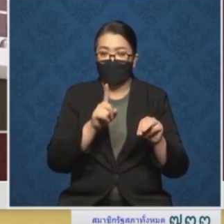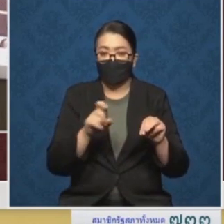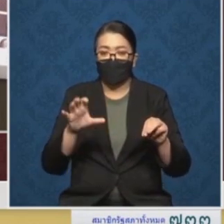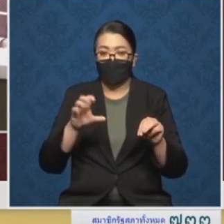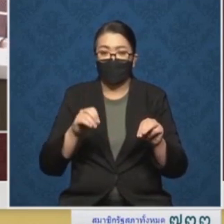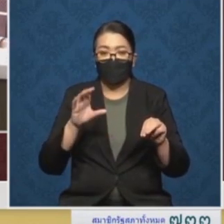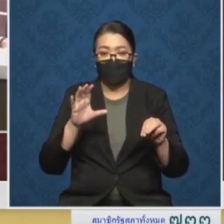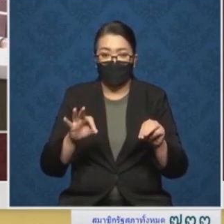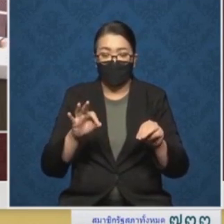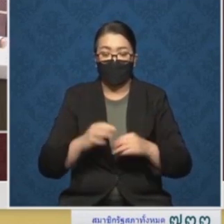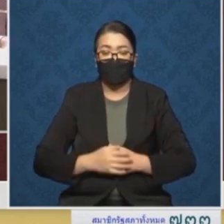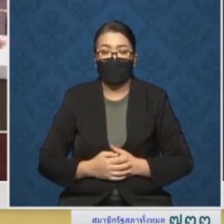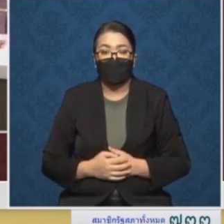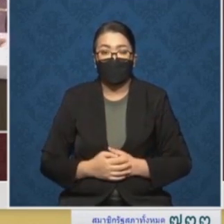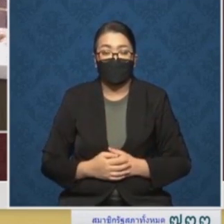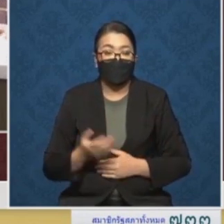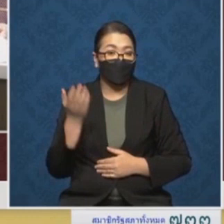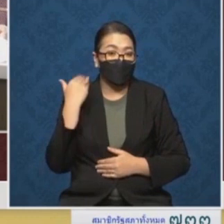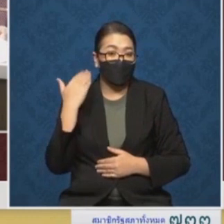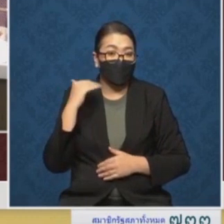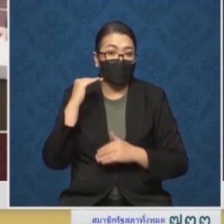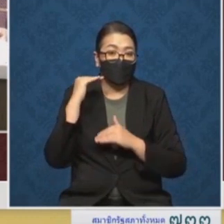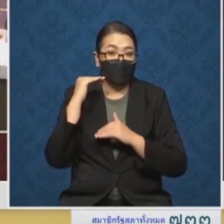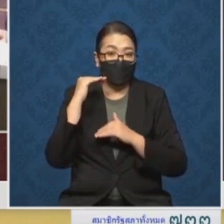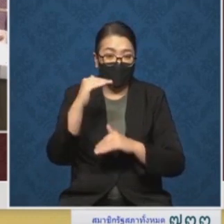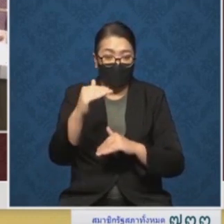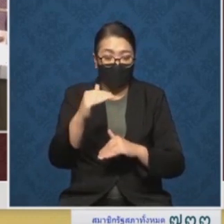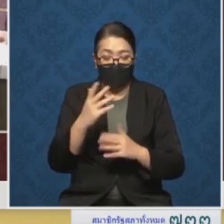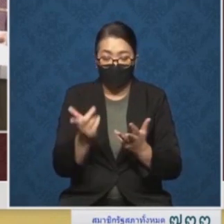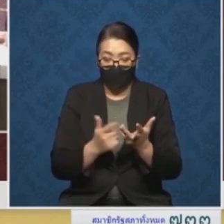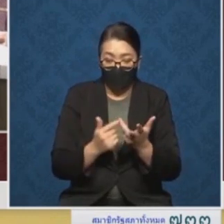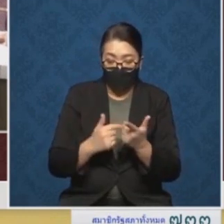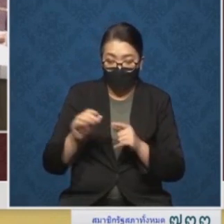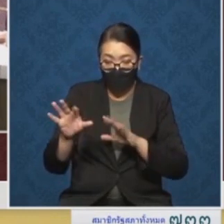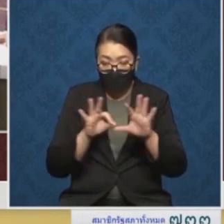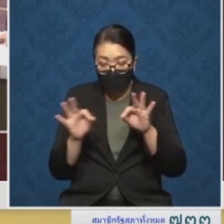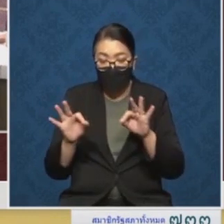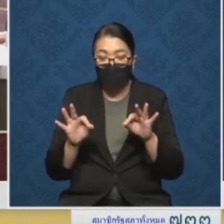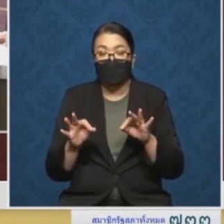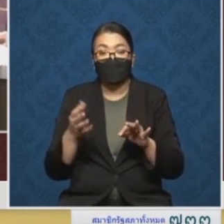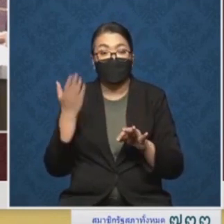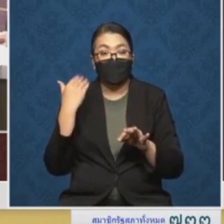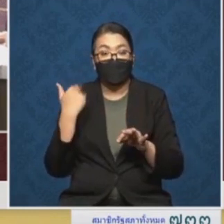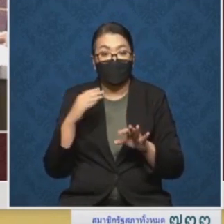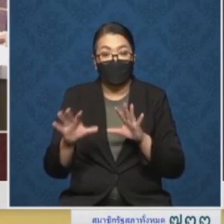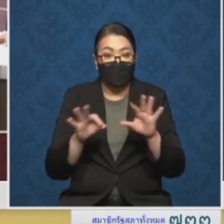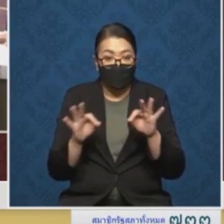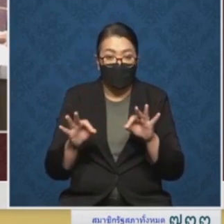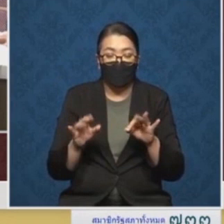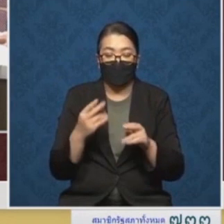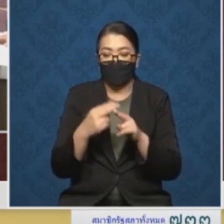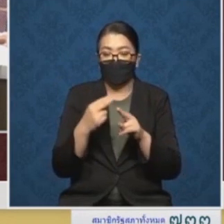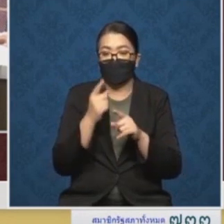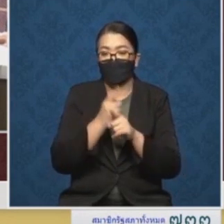159คือจากเดิมที่กำหนดให้ผู้ที่ได้รับเลือกตั้งเป็นนายกรัฐมนตรีมาจากบุคคลตามบัญชีรายชื่อของพรรคการเมื